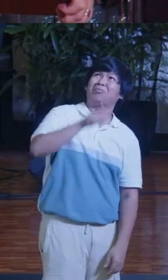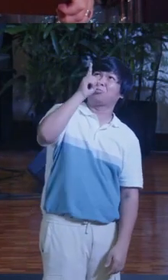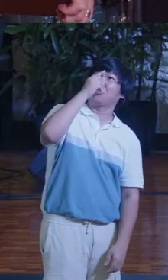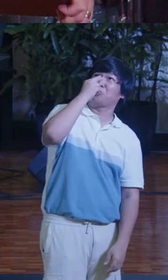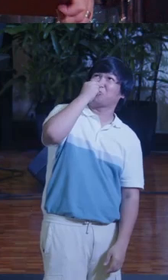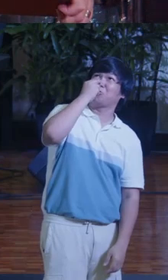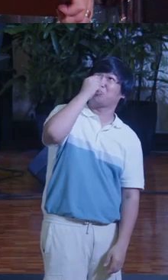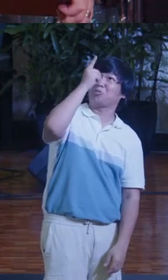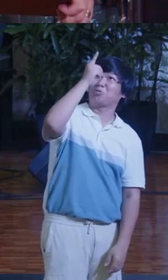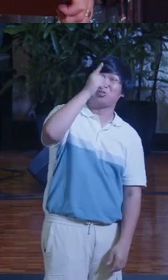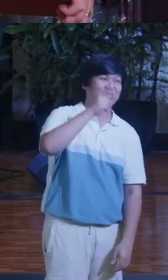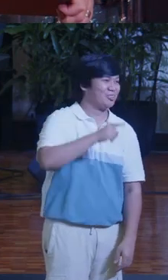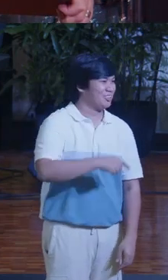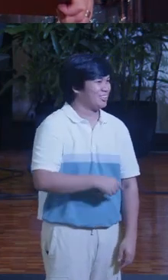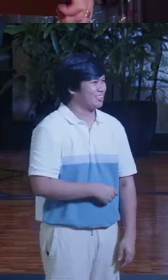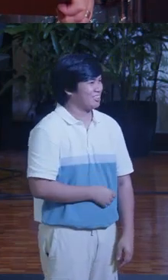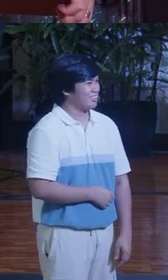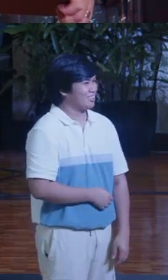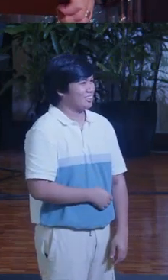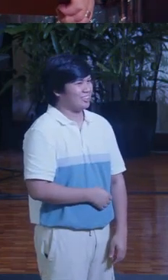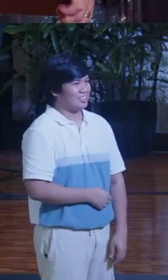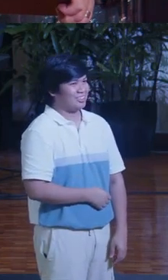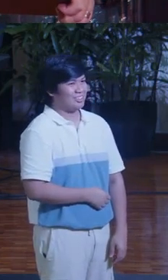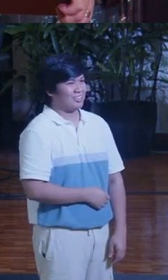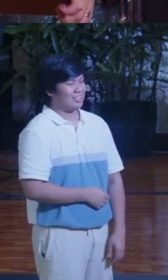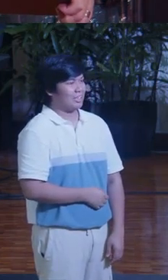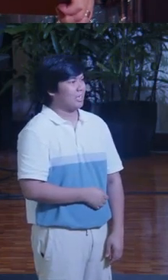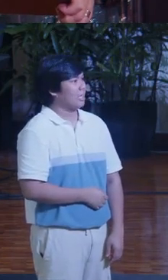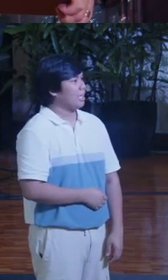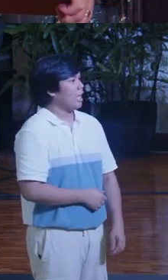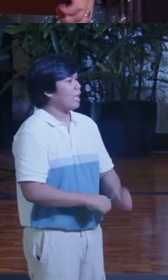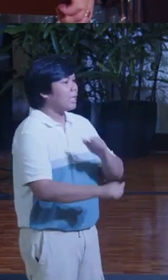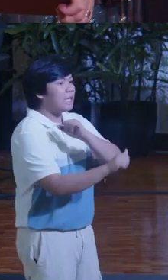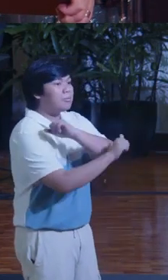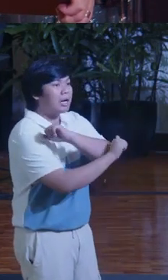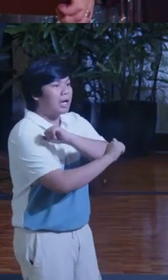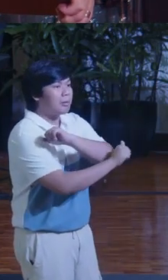Nung pinangako ito ng Diyos, 99 na si Abraham.